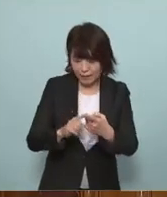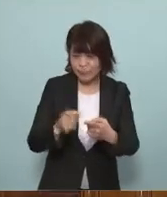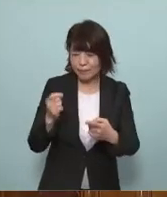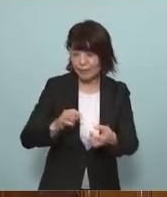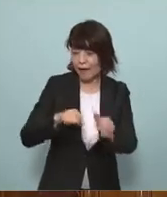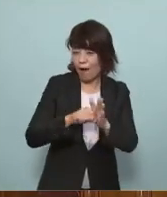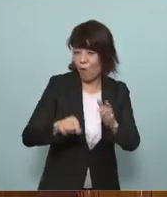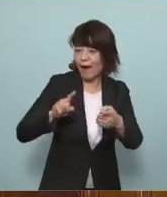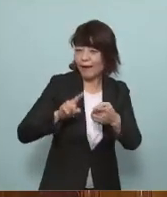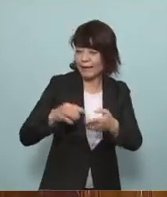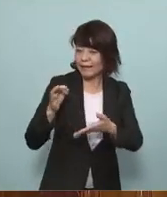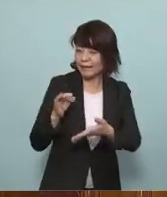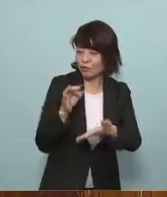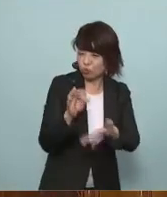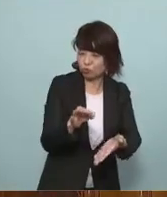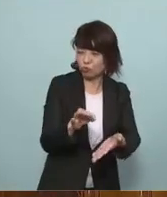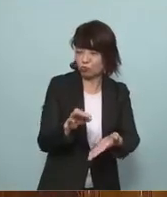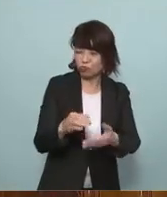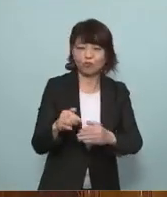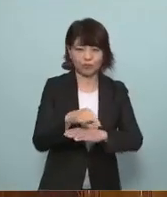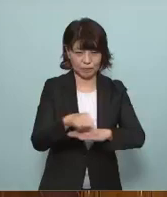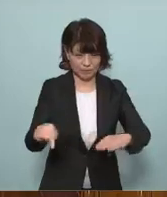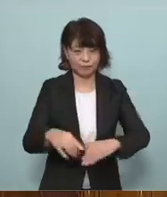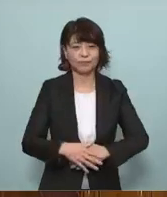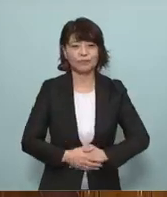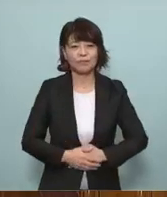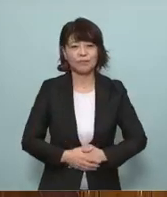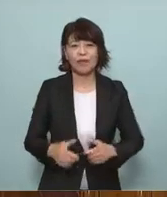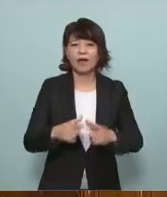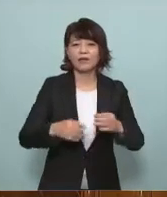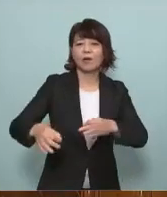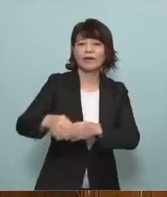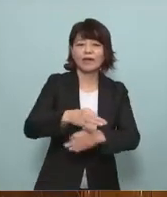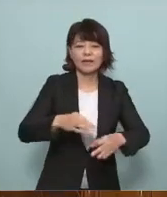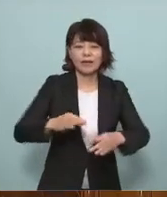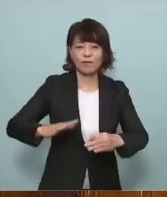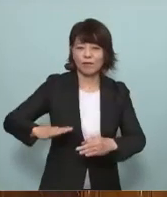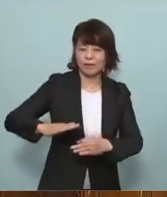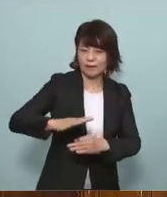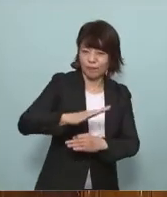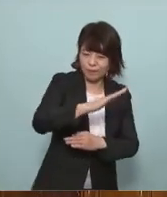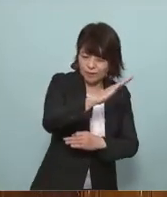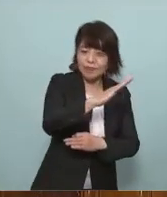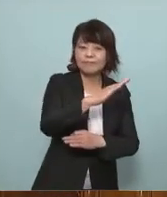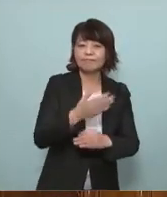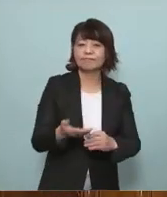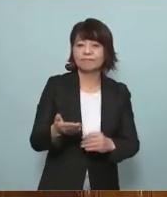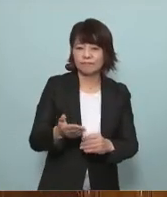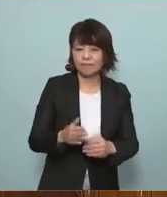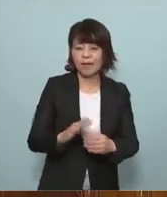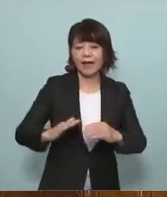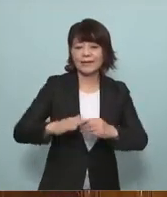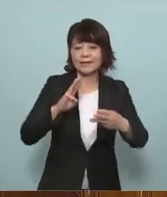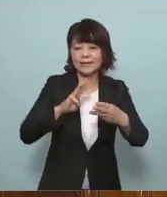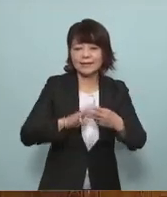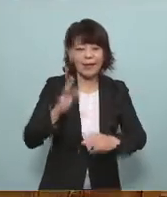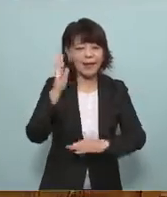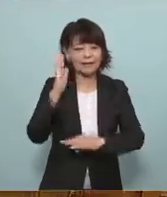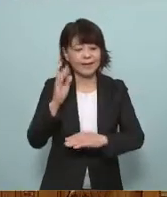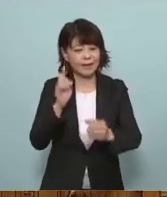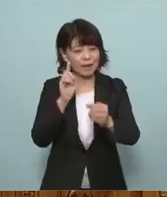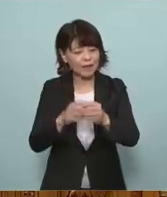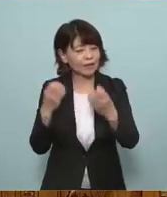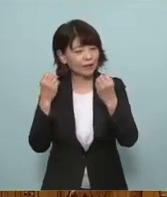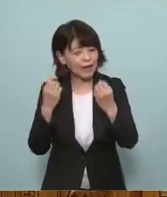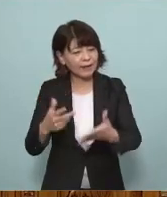推進してまいります。日本経済を成長軌道に乗せた上で、岸田政権が目指す新しい資